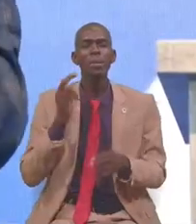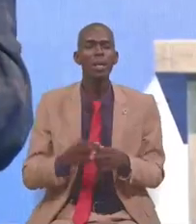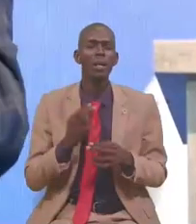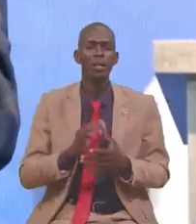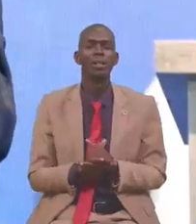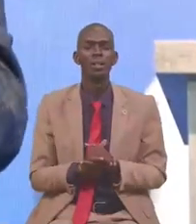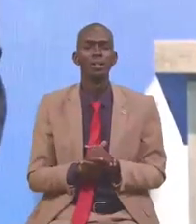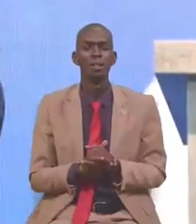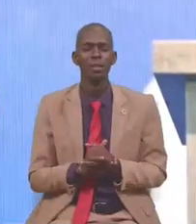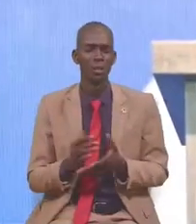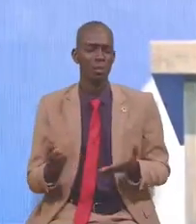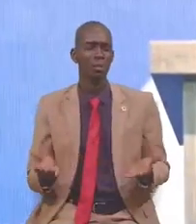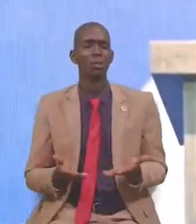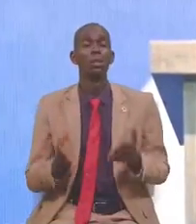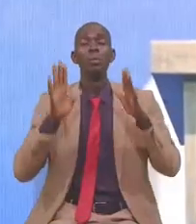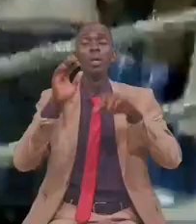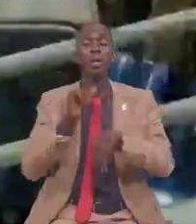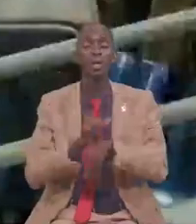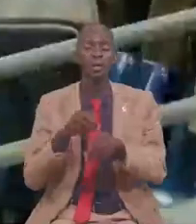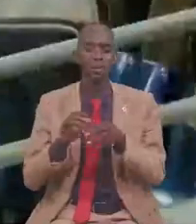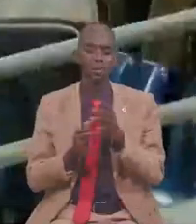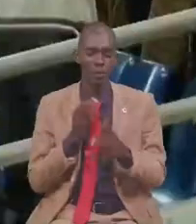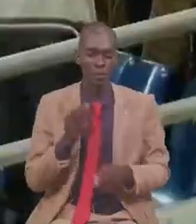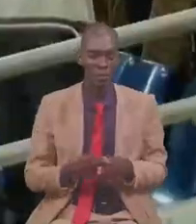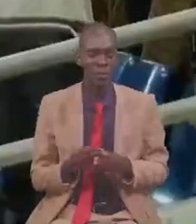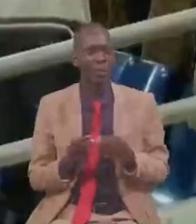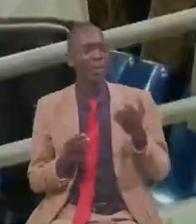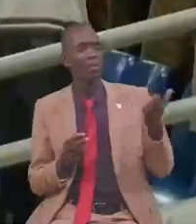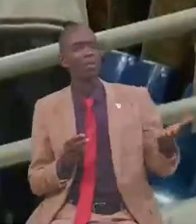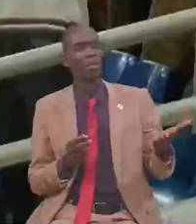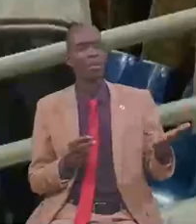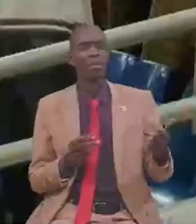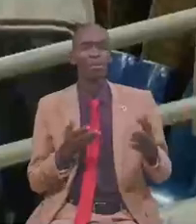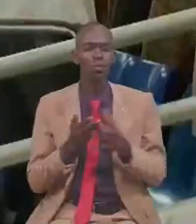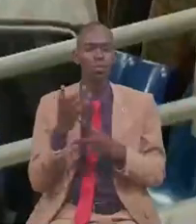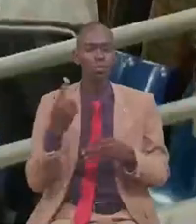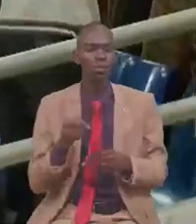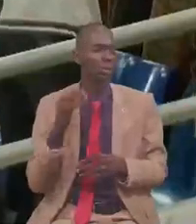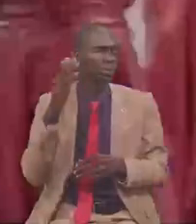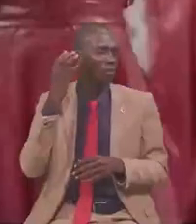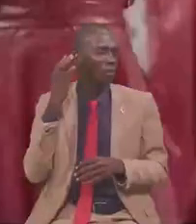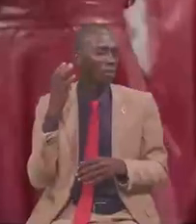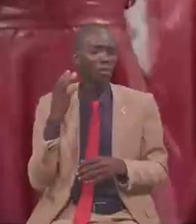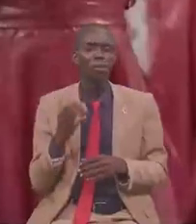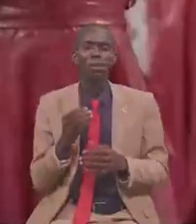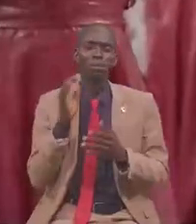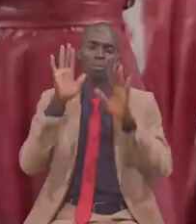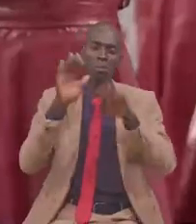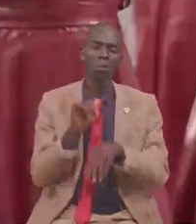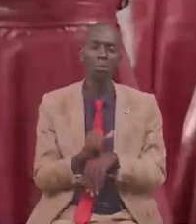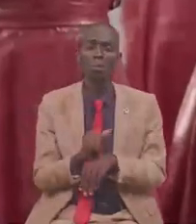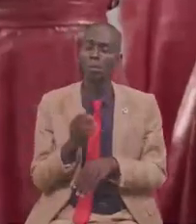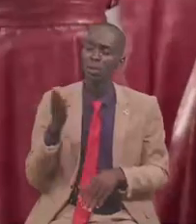Ici, des miracles. Là-bas, à la radio, des miracles. Là-bas, à